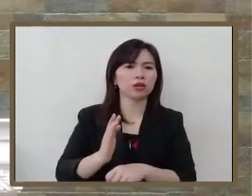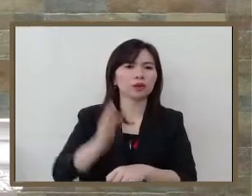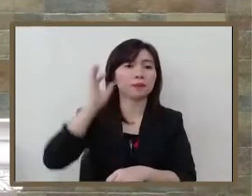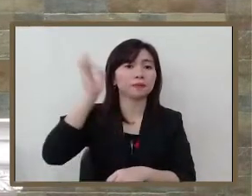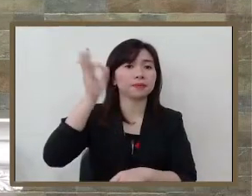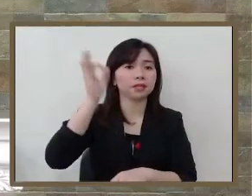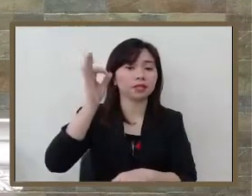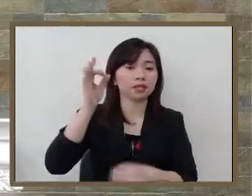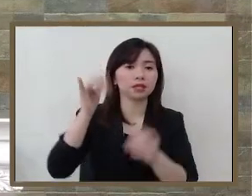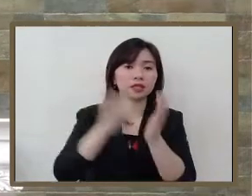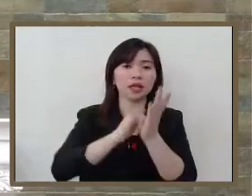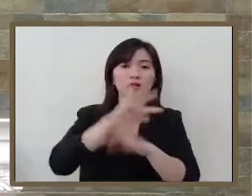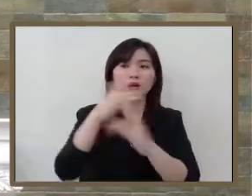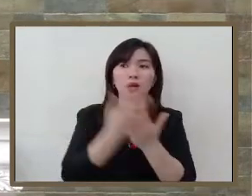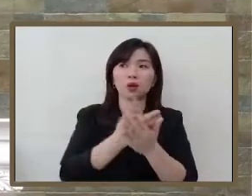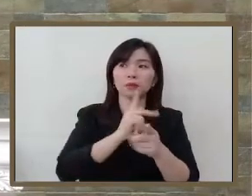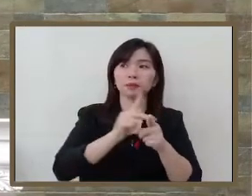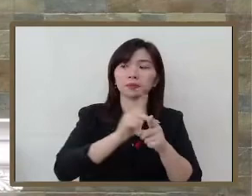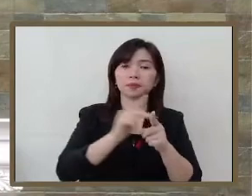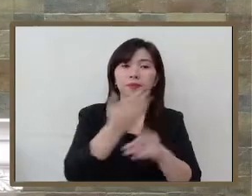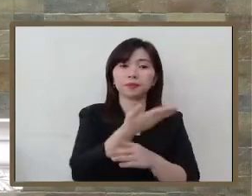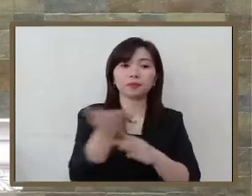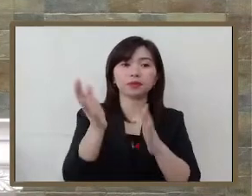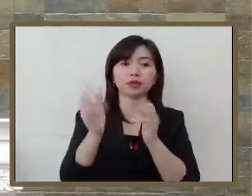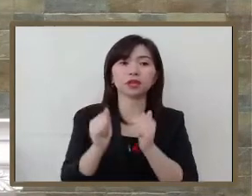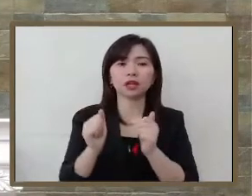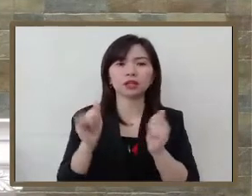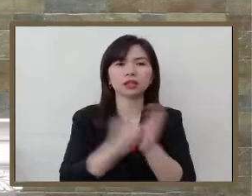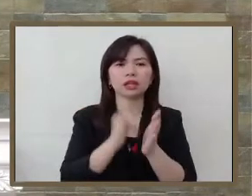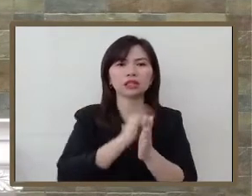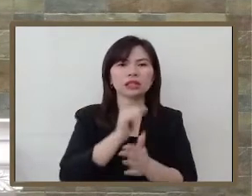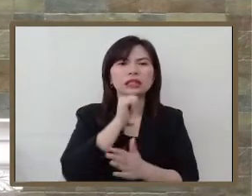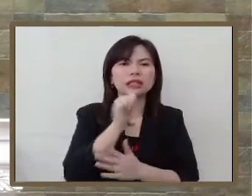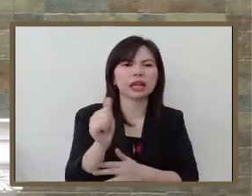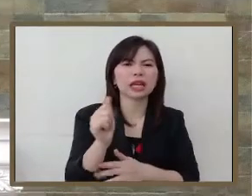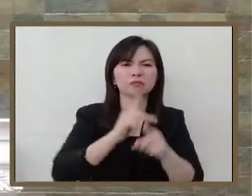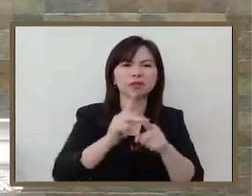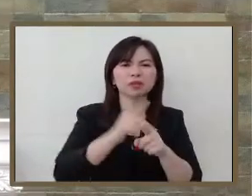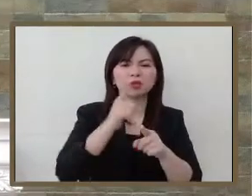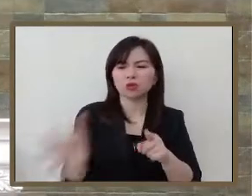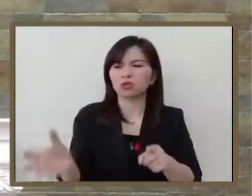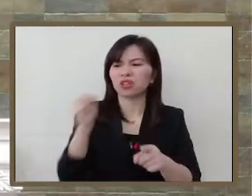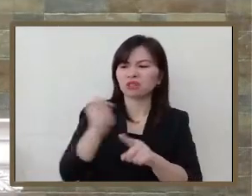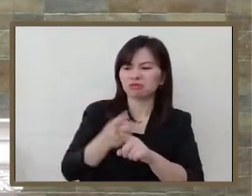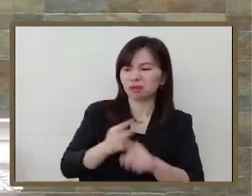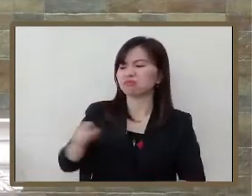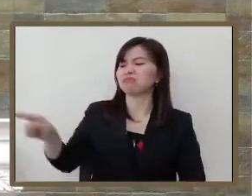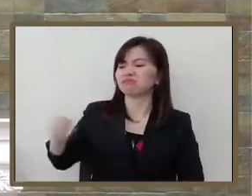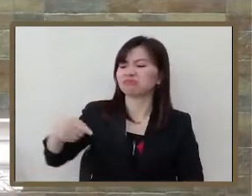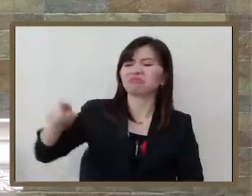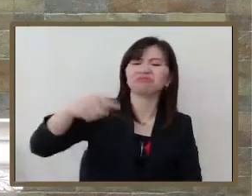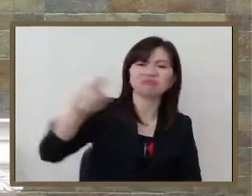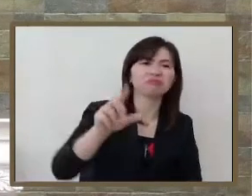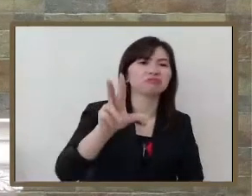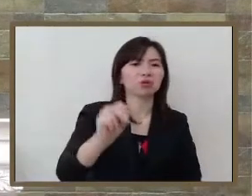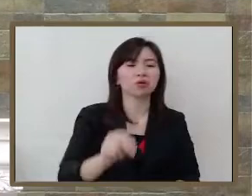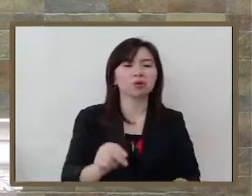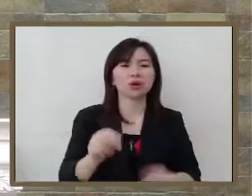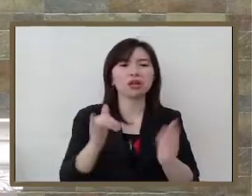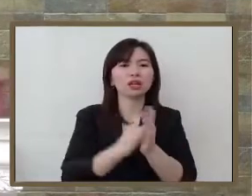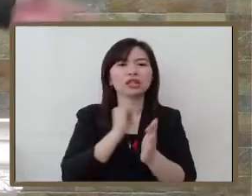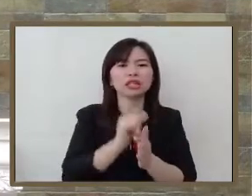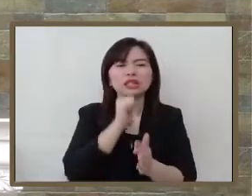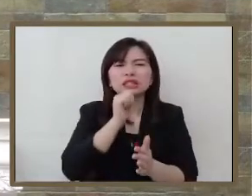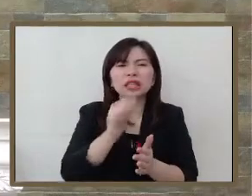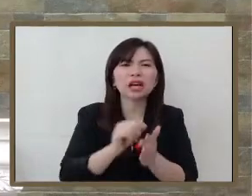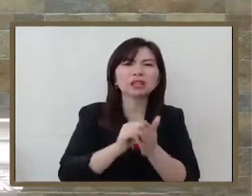yung prinsipyong nakukuha mo, hindi yan prinsipyong nakukuha sa tabi-tabi. Hindi yung prinsipyong nakukuha lang